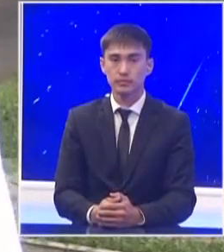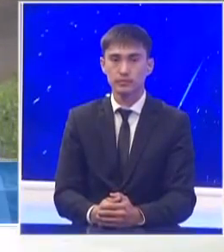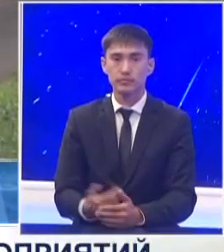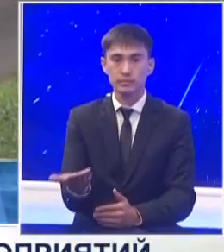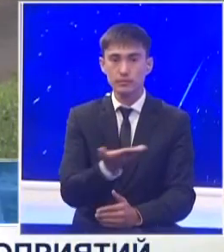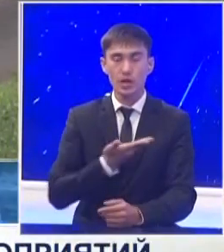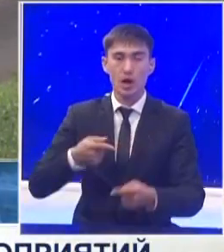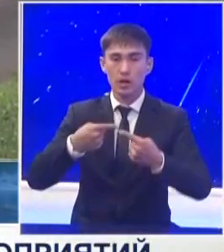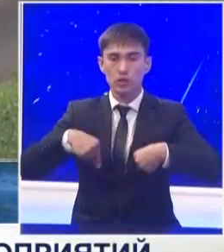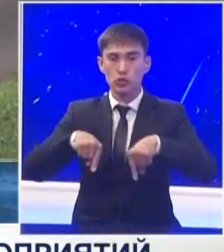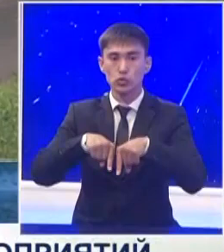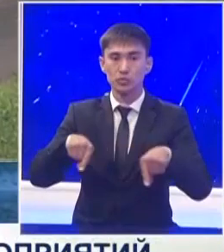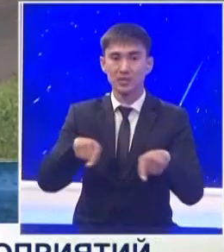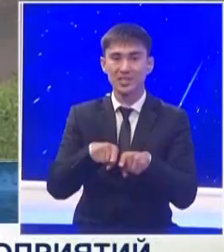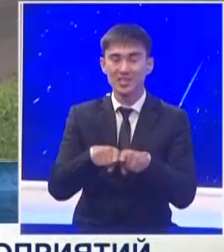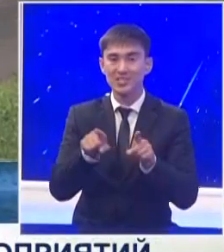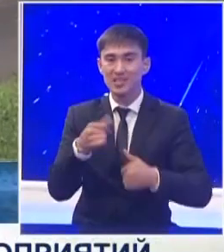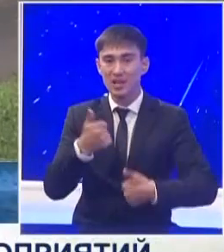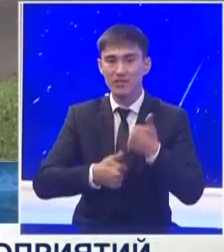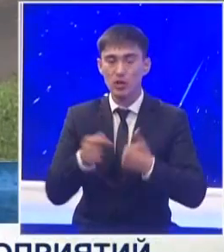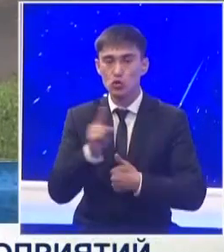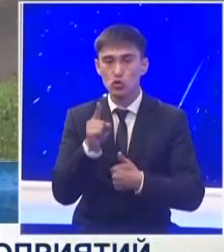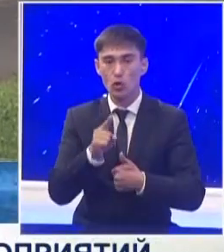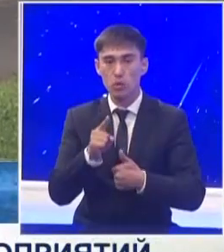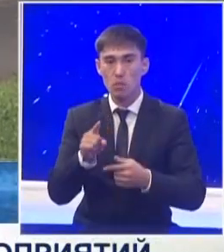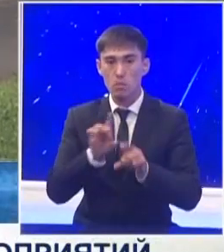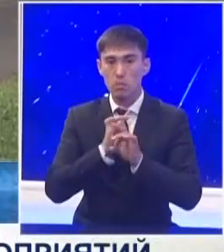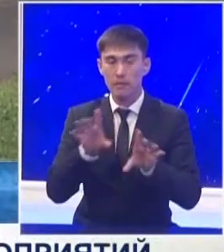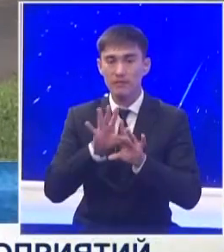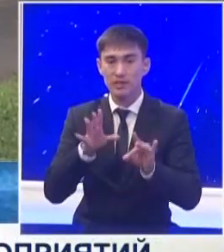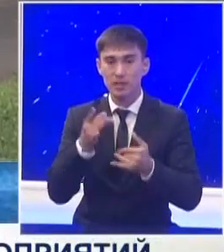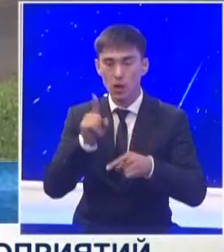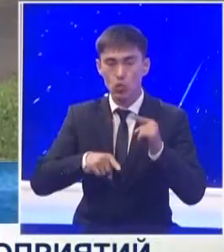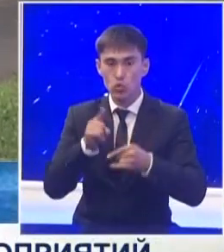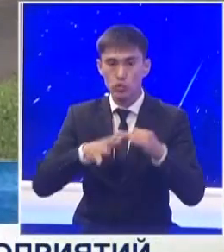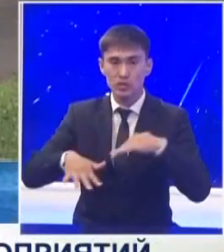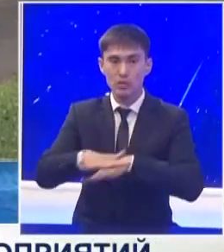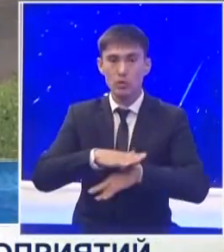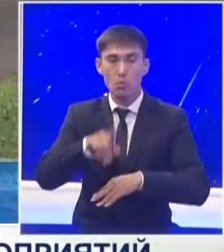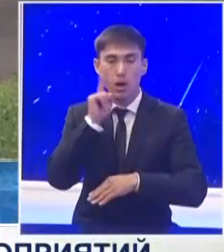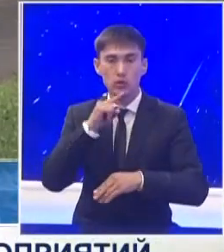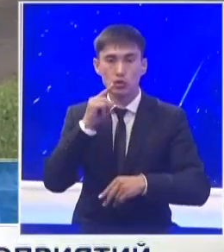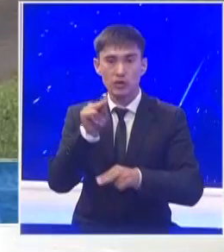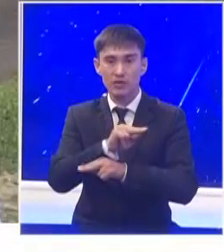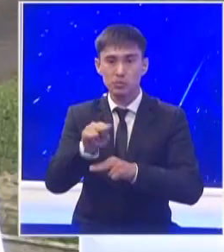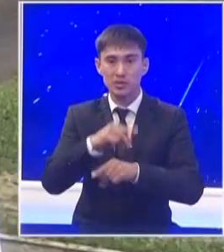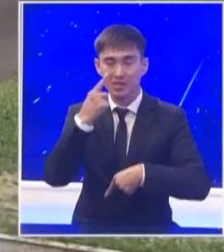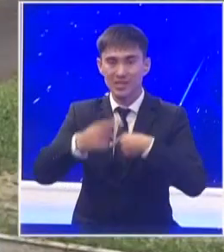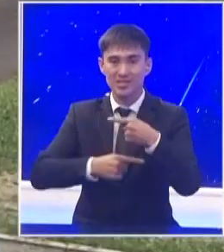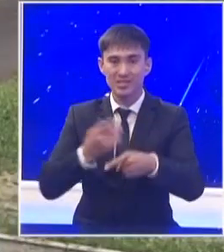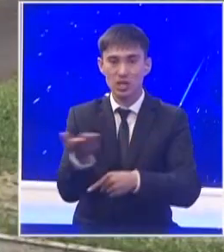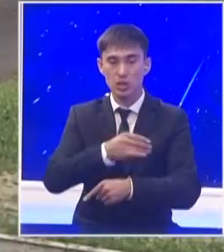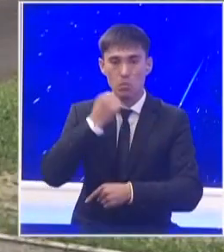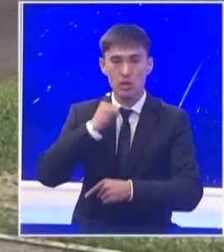Мы организуем такие соревнования для того, чтобы прославлять родную землю. Молодежь должна воспитываться на традициях наших батыров.